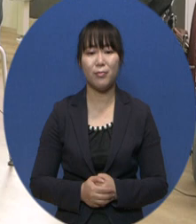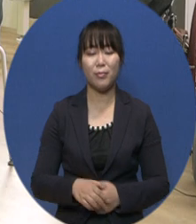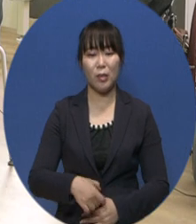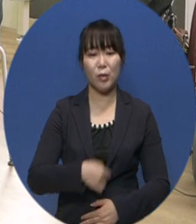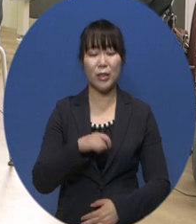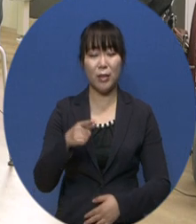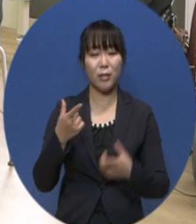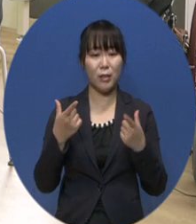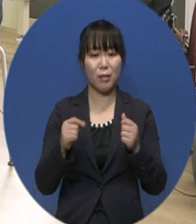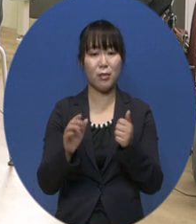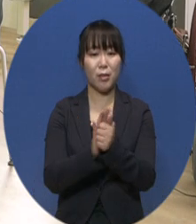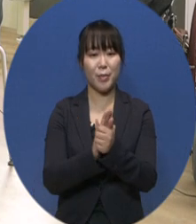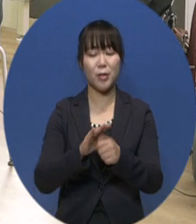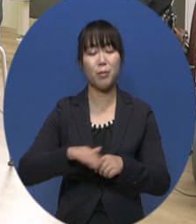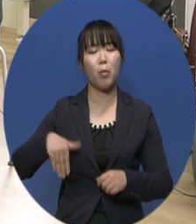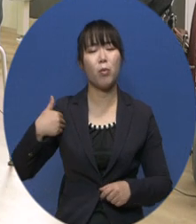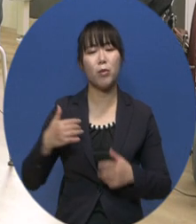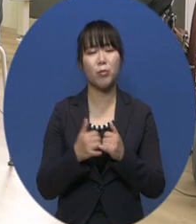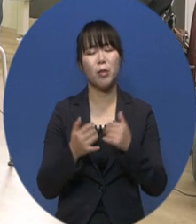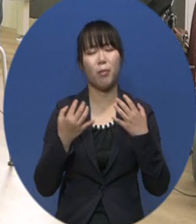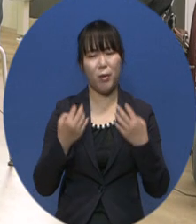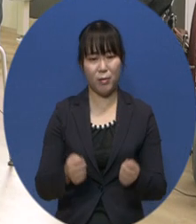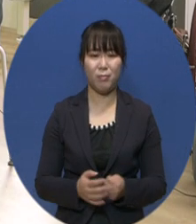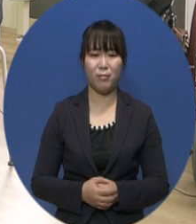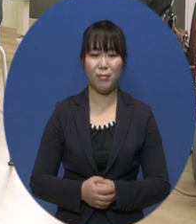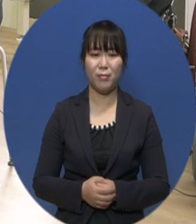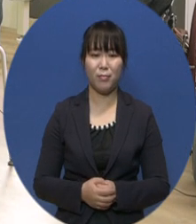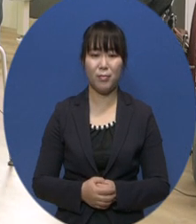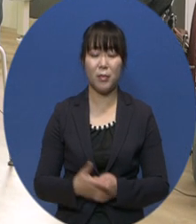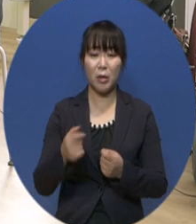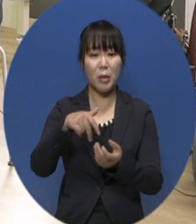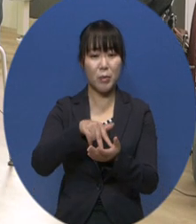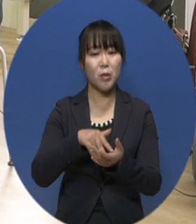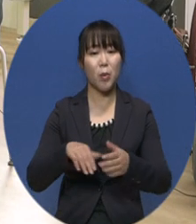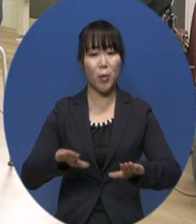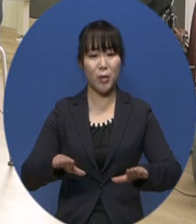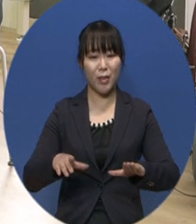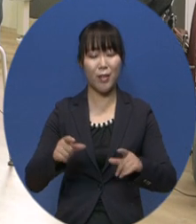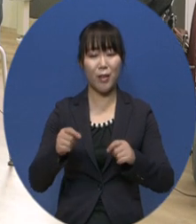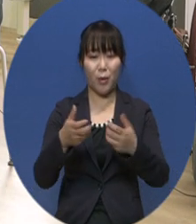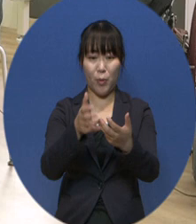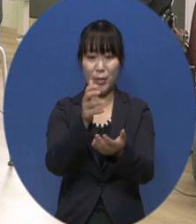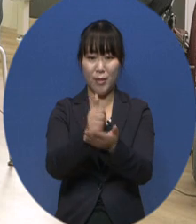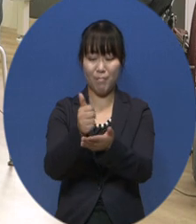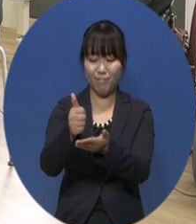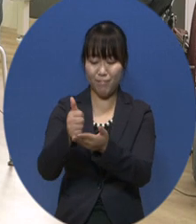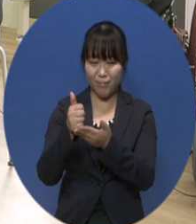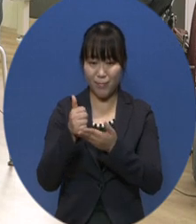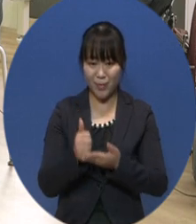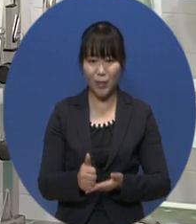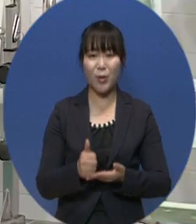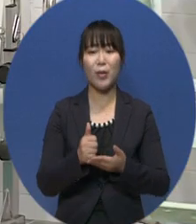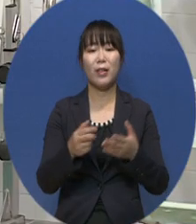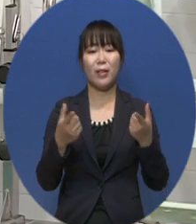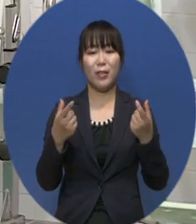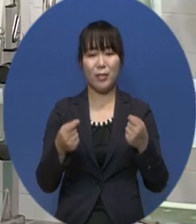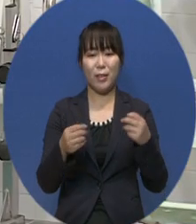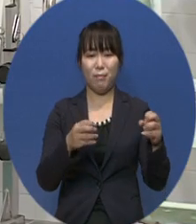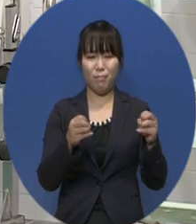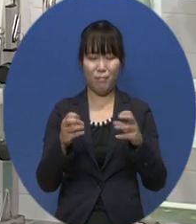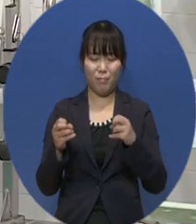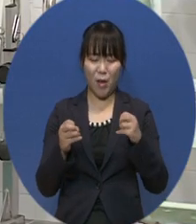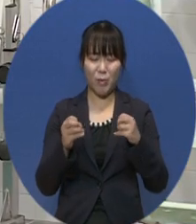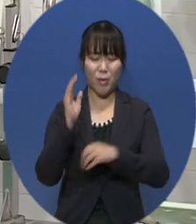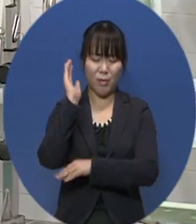이런 서비스를 모르는 분들이 좀 많이 네. 계세요. 그런 차원에서 오늘도 사실 원장님 모시고 이렇게 국립재활병원을